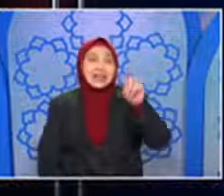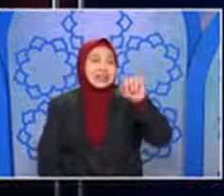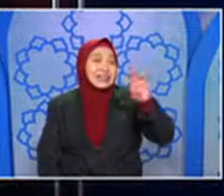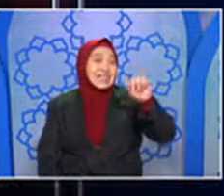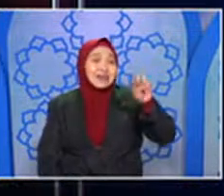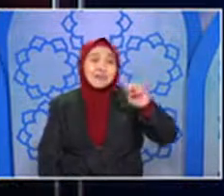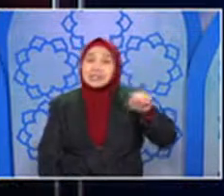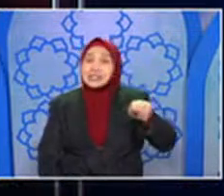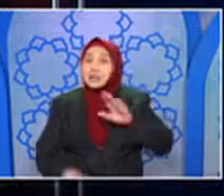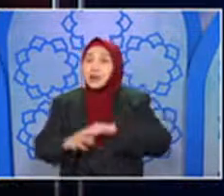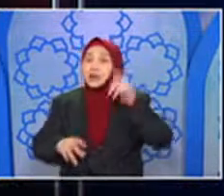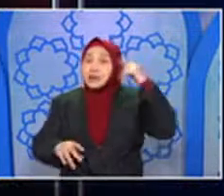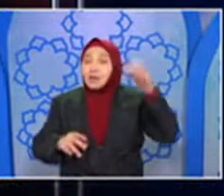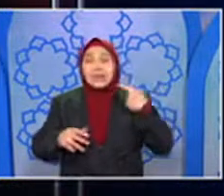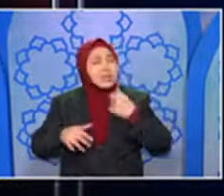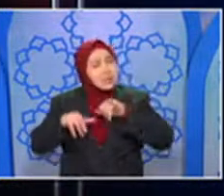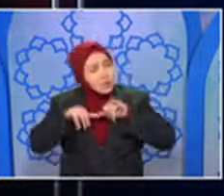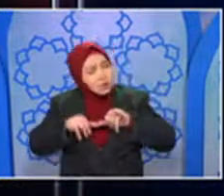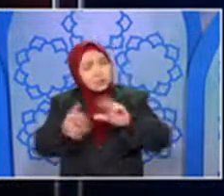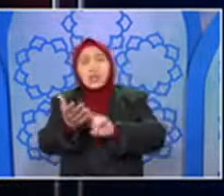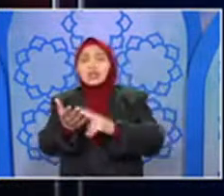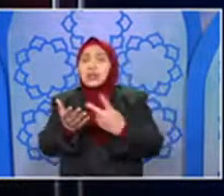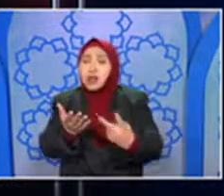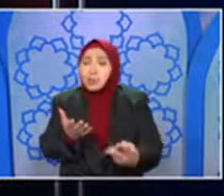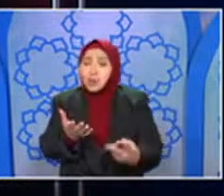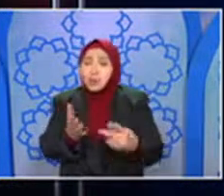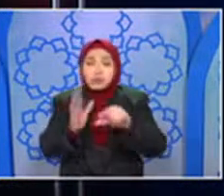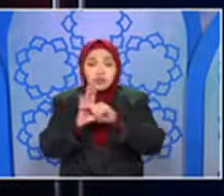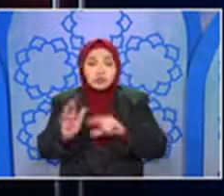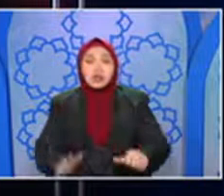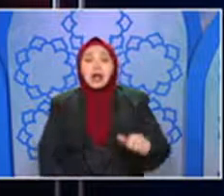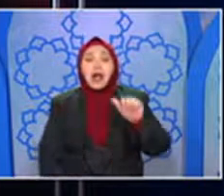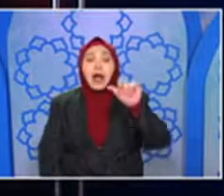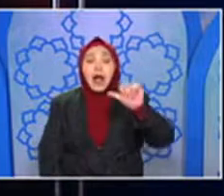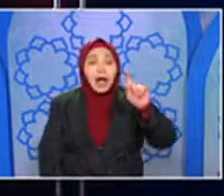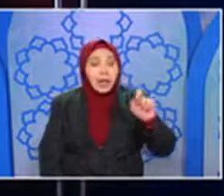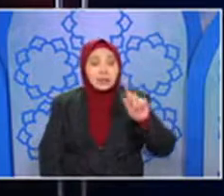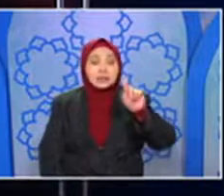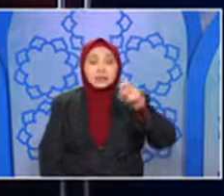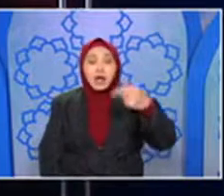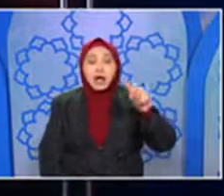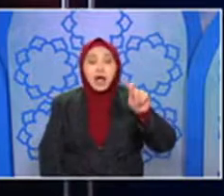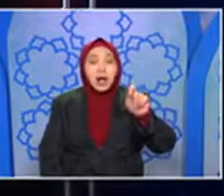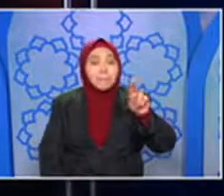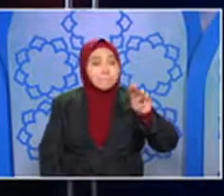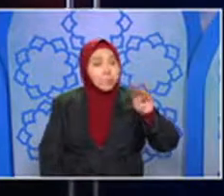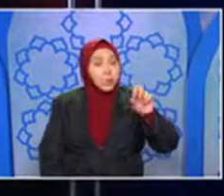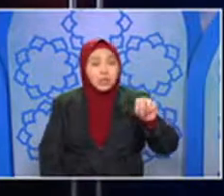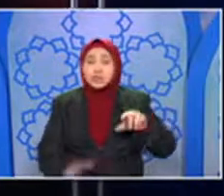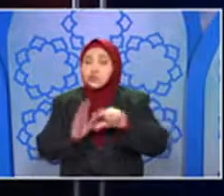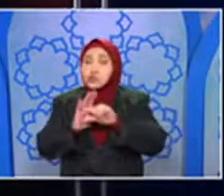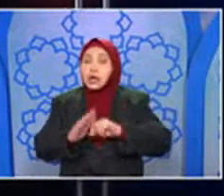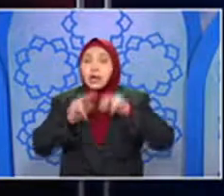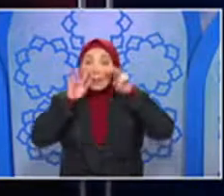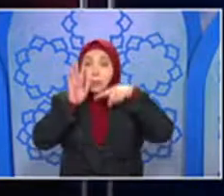yang saya kasih sekalian, kita teruskan tadabbur surah At-Taghabun yang membawa maksud surah yang